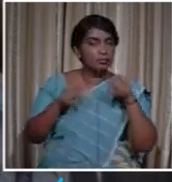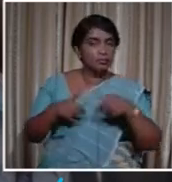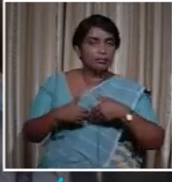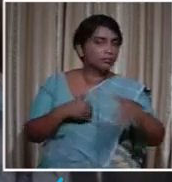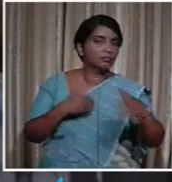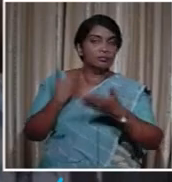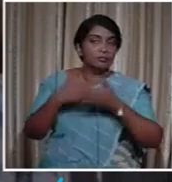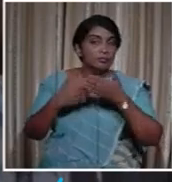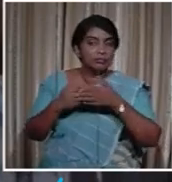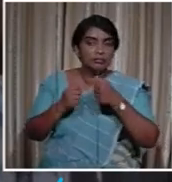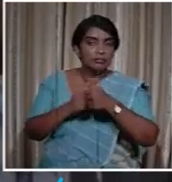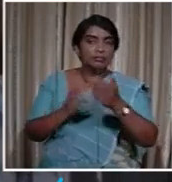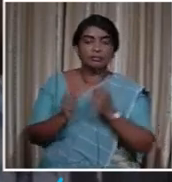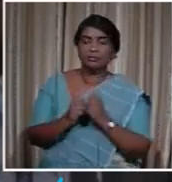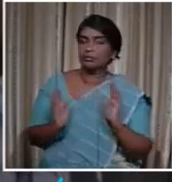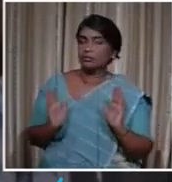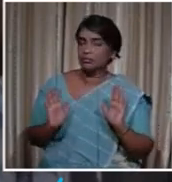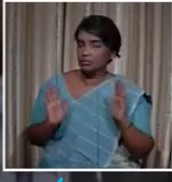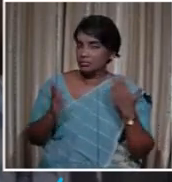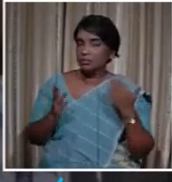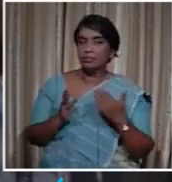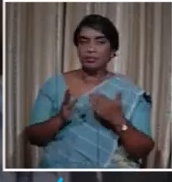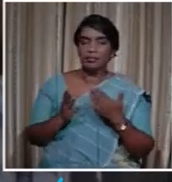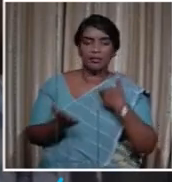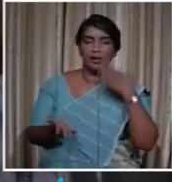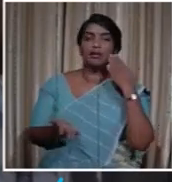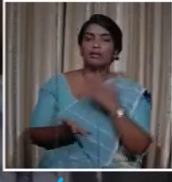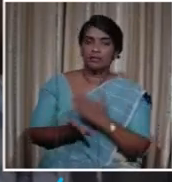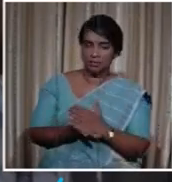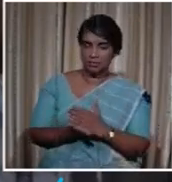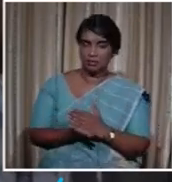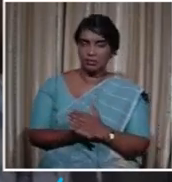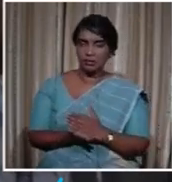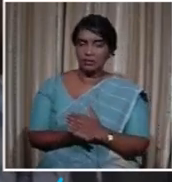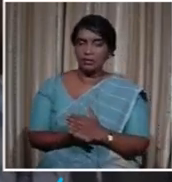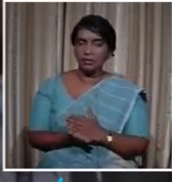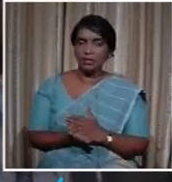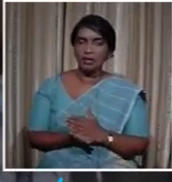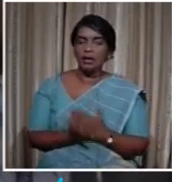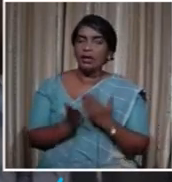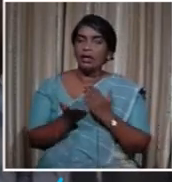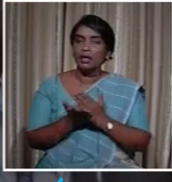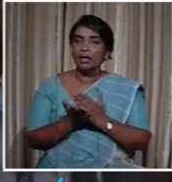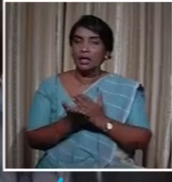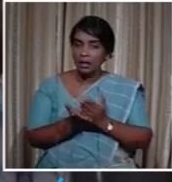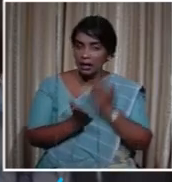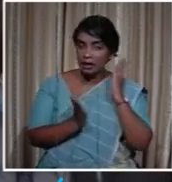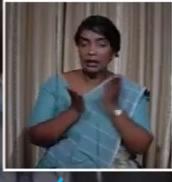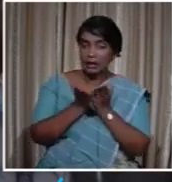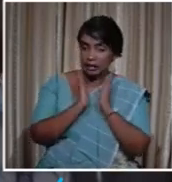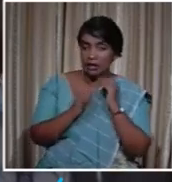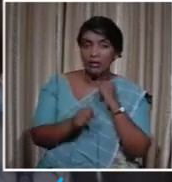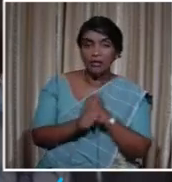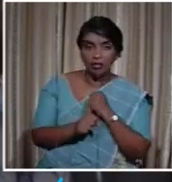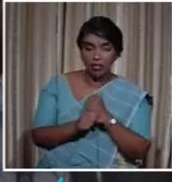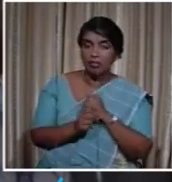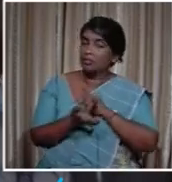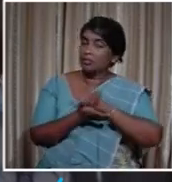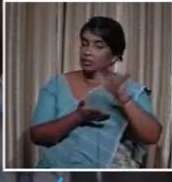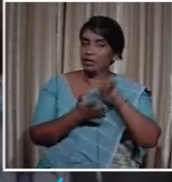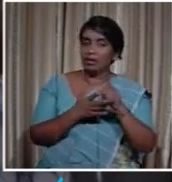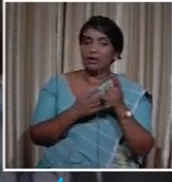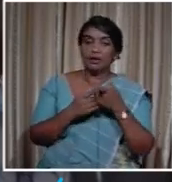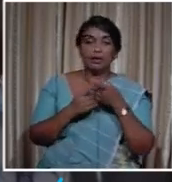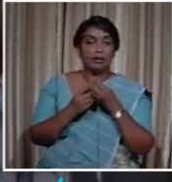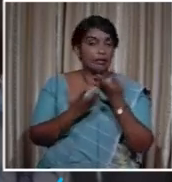இயங்க விடாமல் தடுத்து கொண்டிருப்பது இலங்கை அரசுதானே. இந்திய அரசு அல்லவே? இந்திய அரசு இப்பொழுதும் விமானங்களை விடுவதற்கு தயாராக இருக்கிறது. இப்பொழுதும்